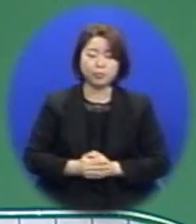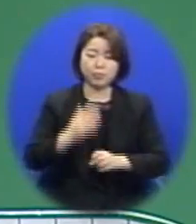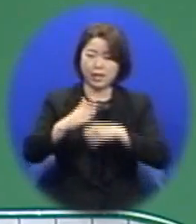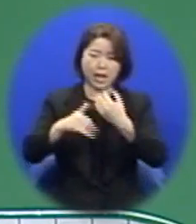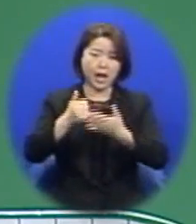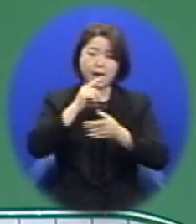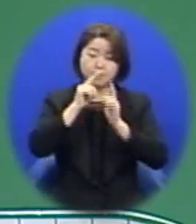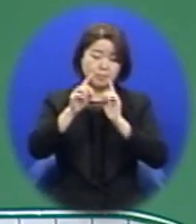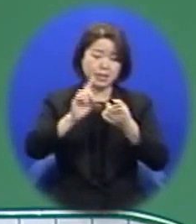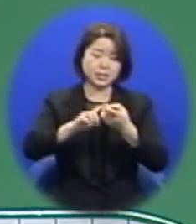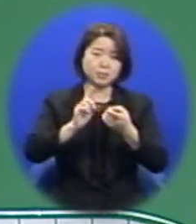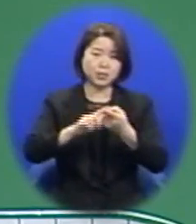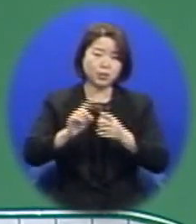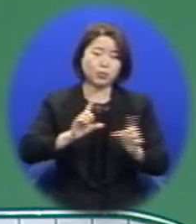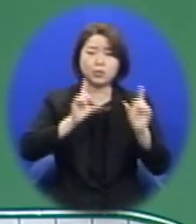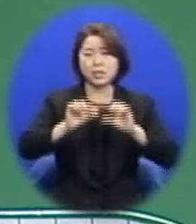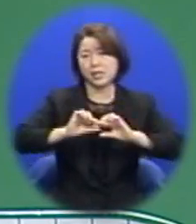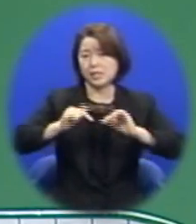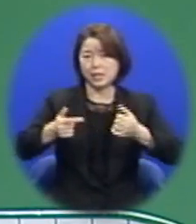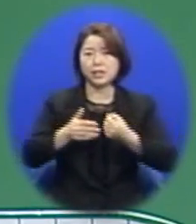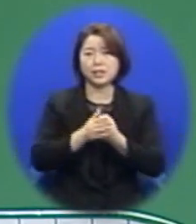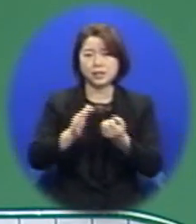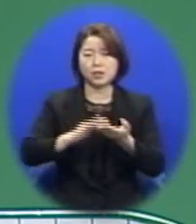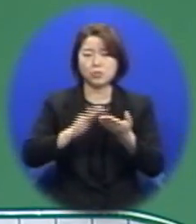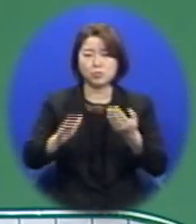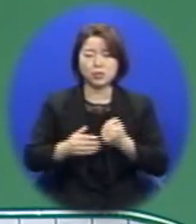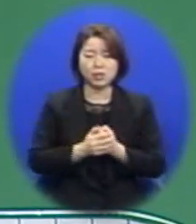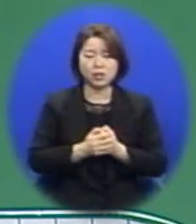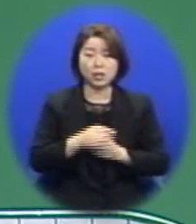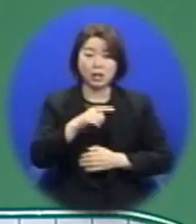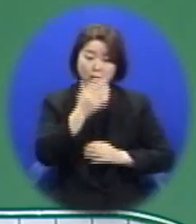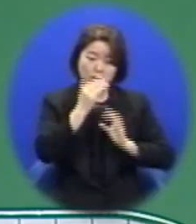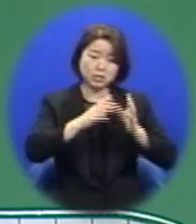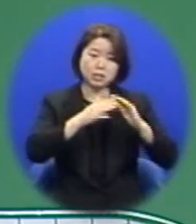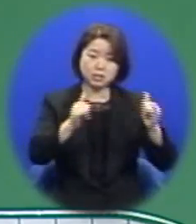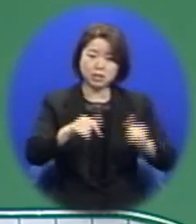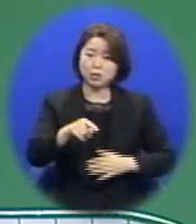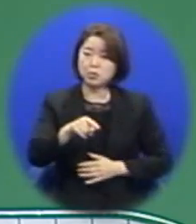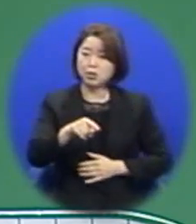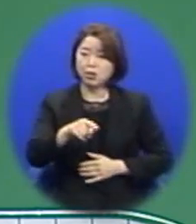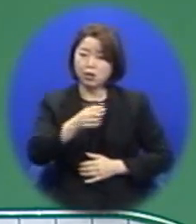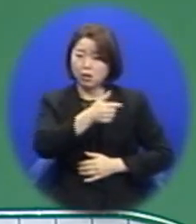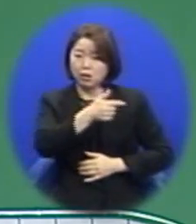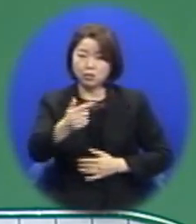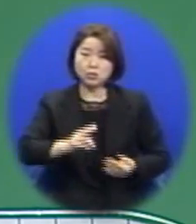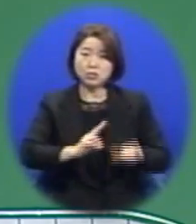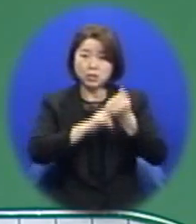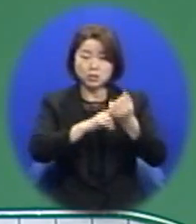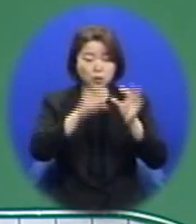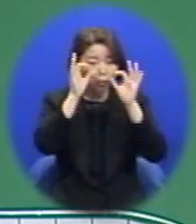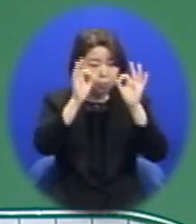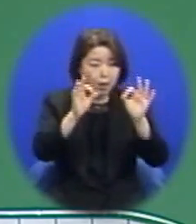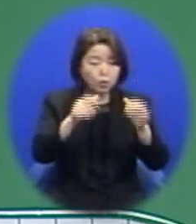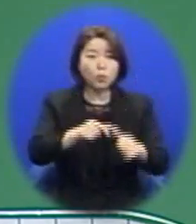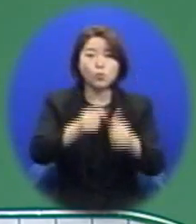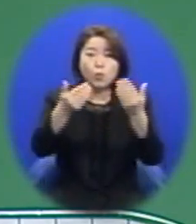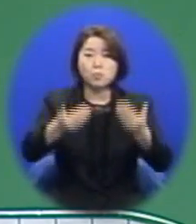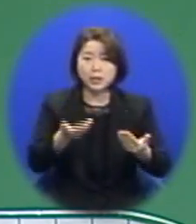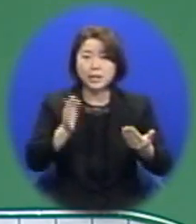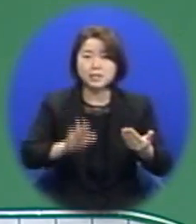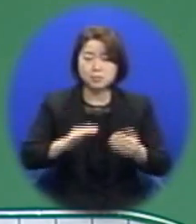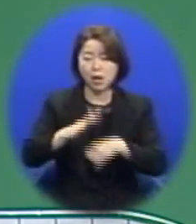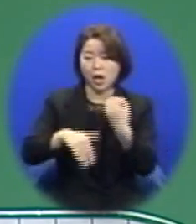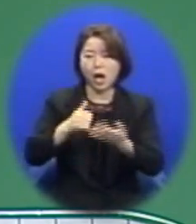하나님의 말씀대로 살지 않았던 거예요. 그들이 그런 구원을 받고도 세상 따라 살았고 하나님 말씀대로 살지